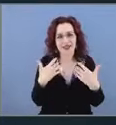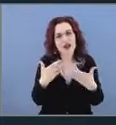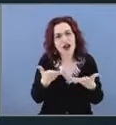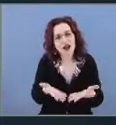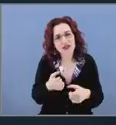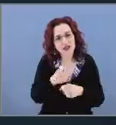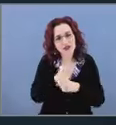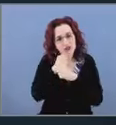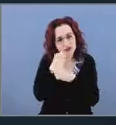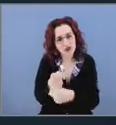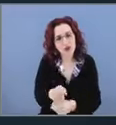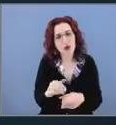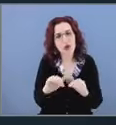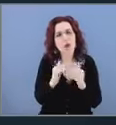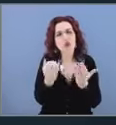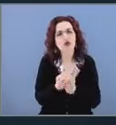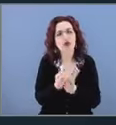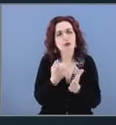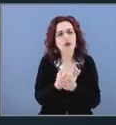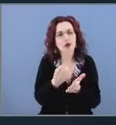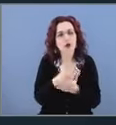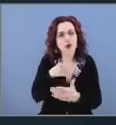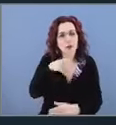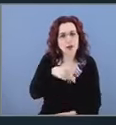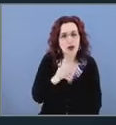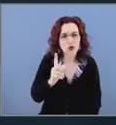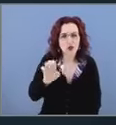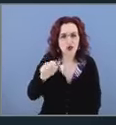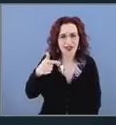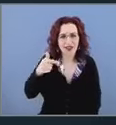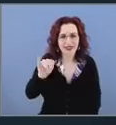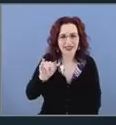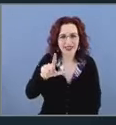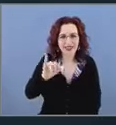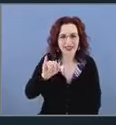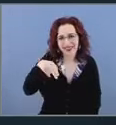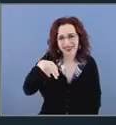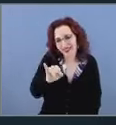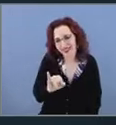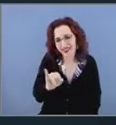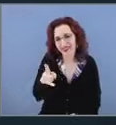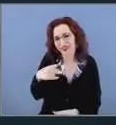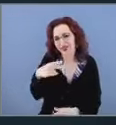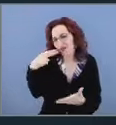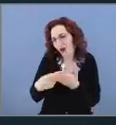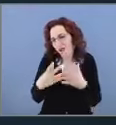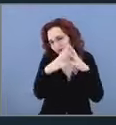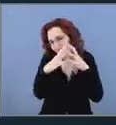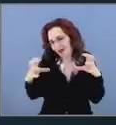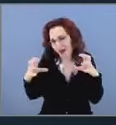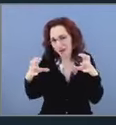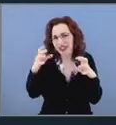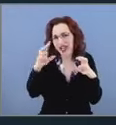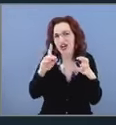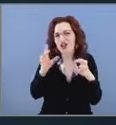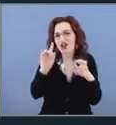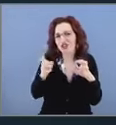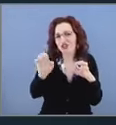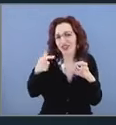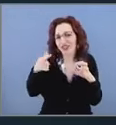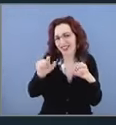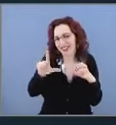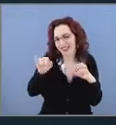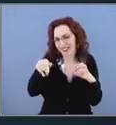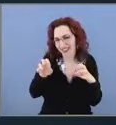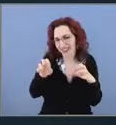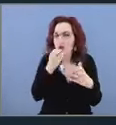produzione con Paolo Gentilini della omonima ditta Gentilini. Buongiorno Presidente